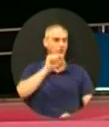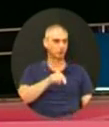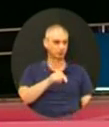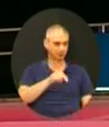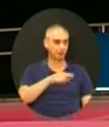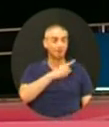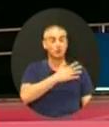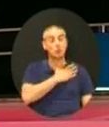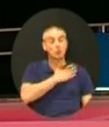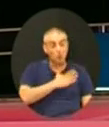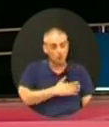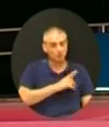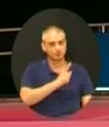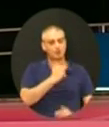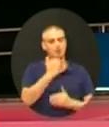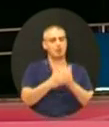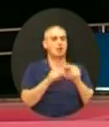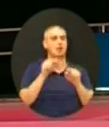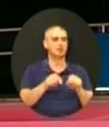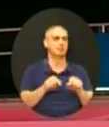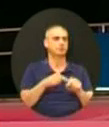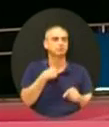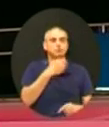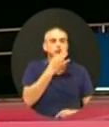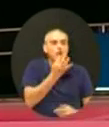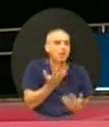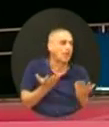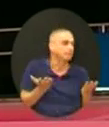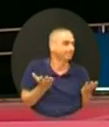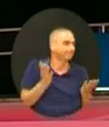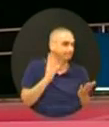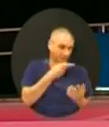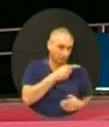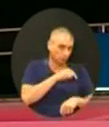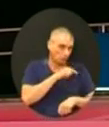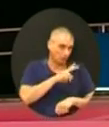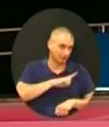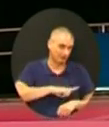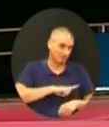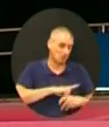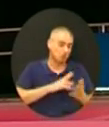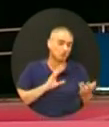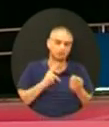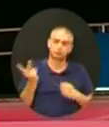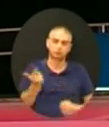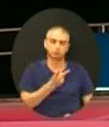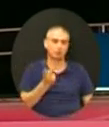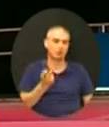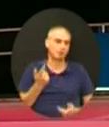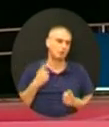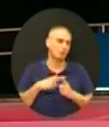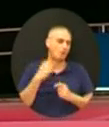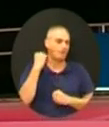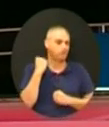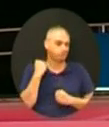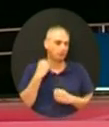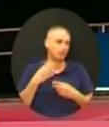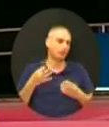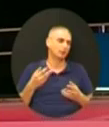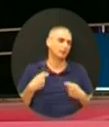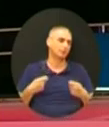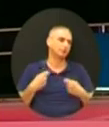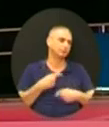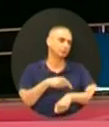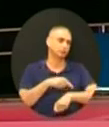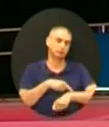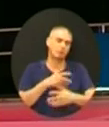הזאת, והוא רוצה לקדם את זה. השאלה כמה תהיה לו סבלנות אם שני הצדדים ימרחו כן. את הסוגיה הזאת ולא